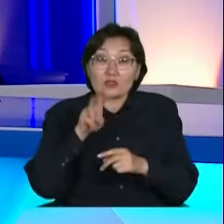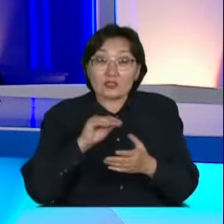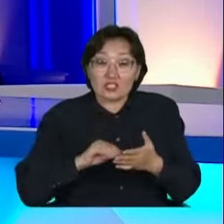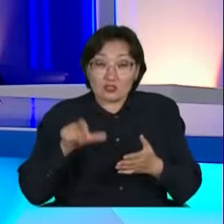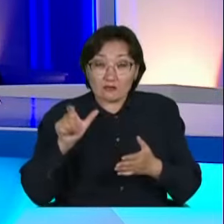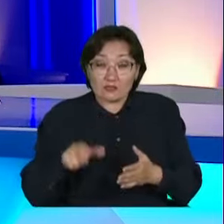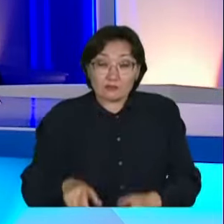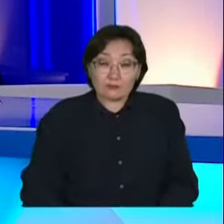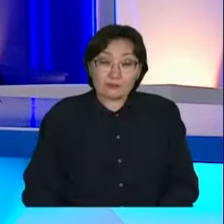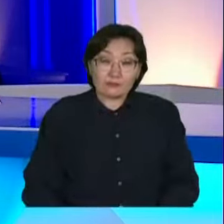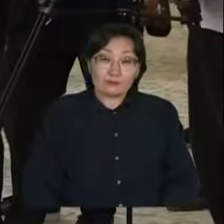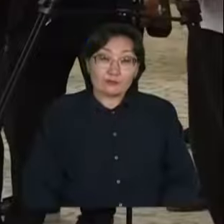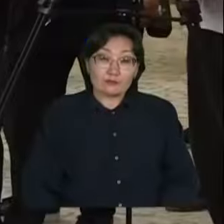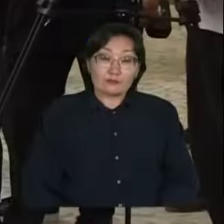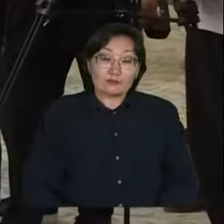Адель Акжаркенова.